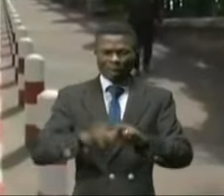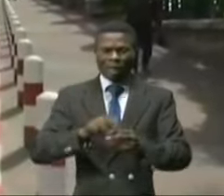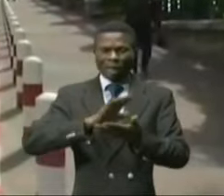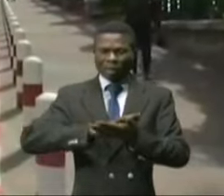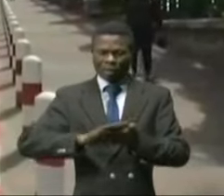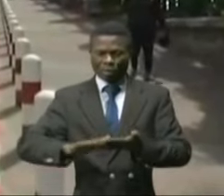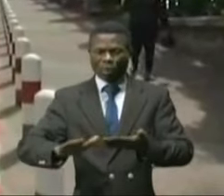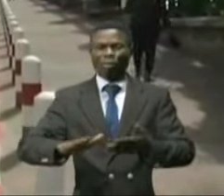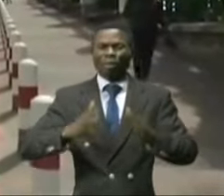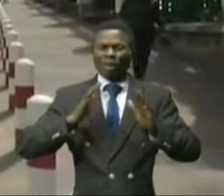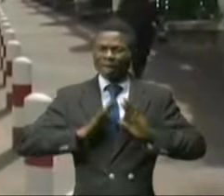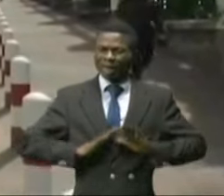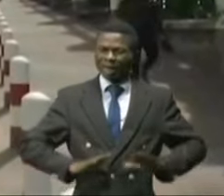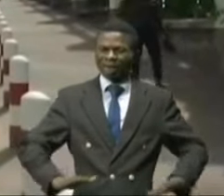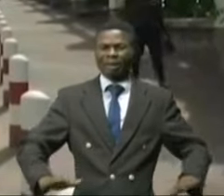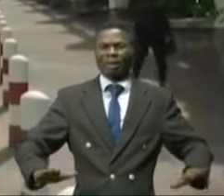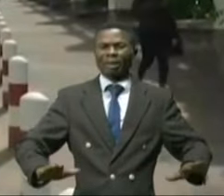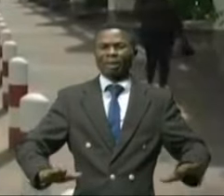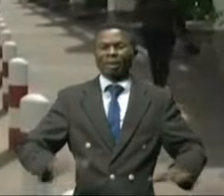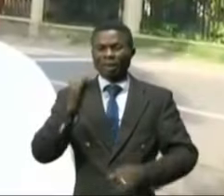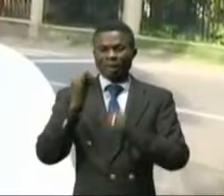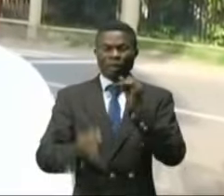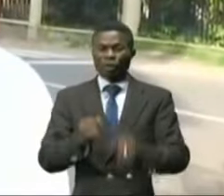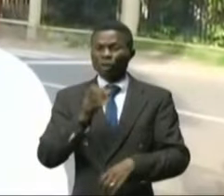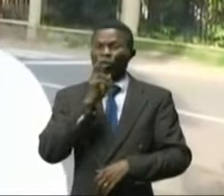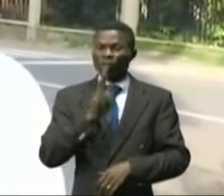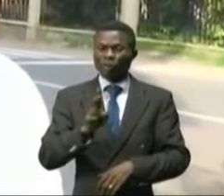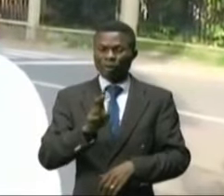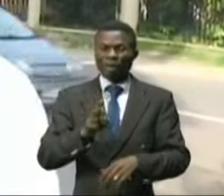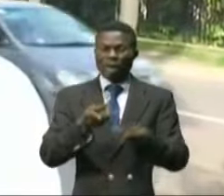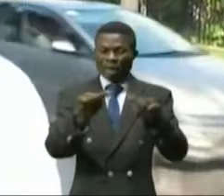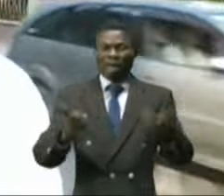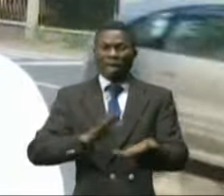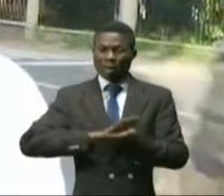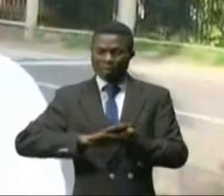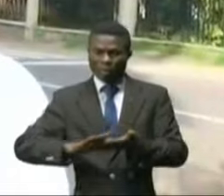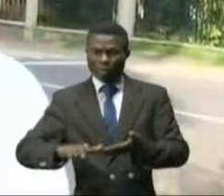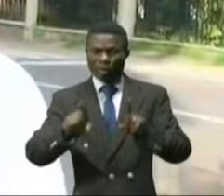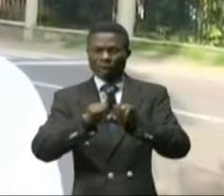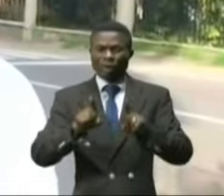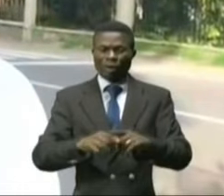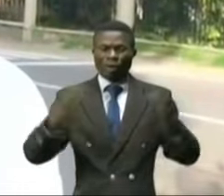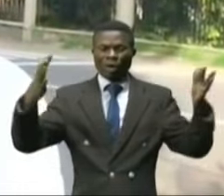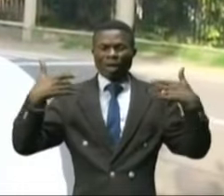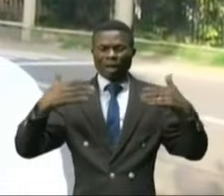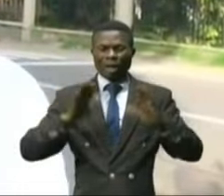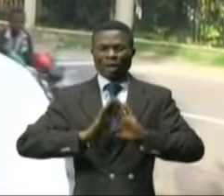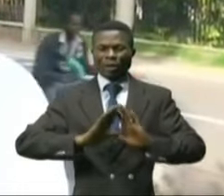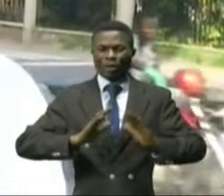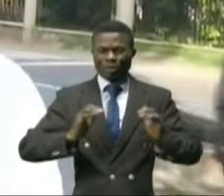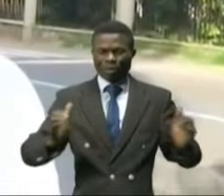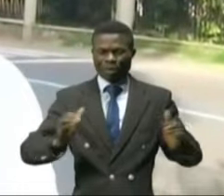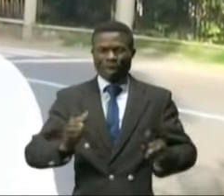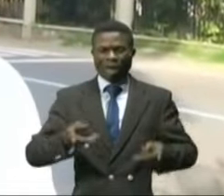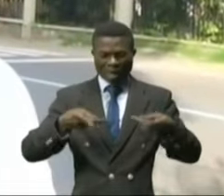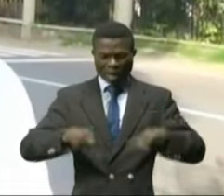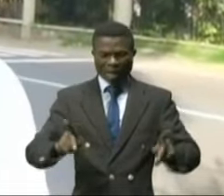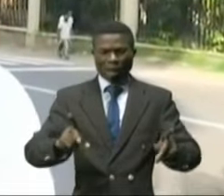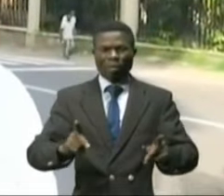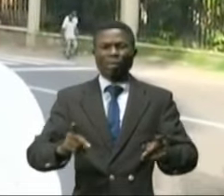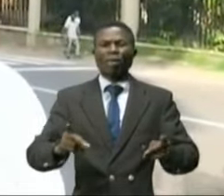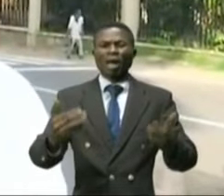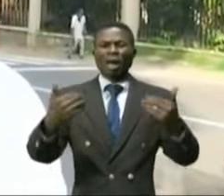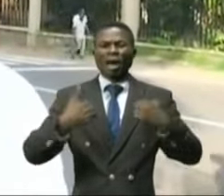propre. Et lorsqu'il y a certainement un milieu propre, il y aura aussi de l'air frais et qui va permettre certainement d'être en bonne